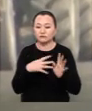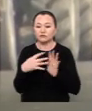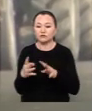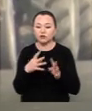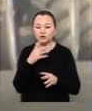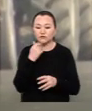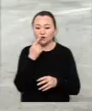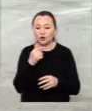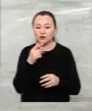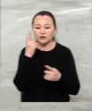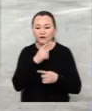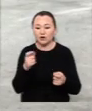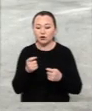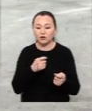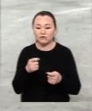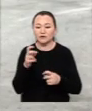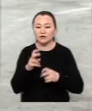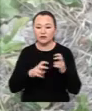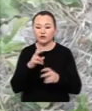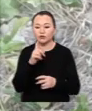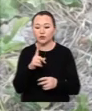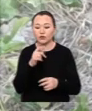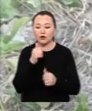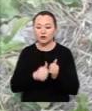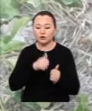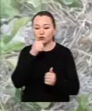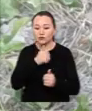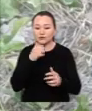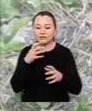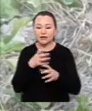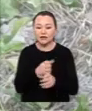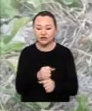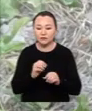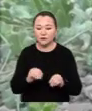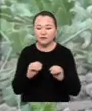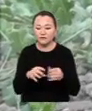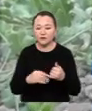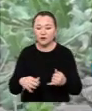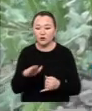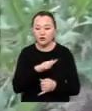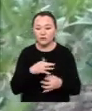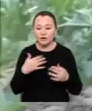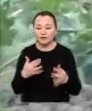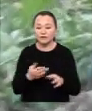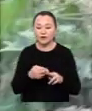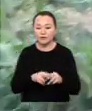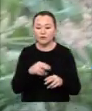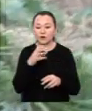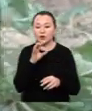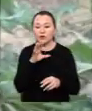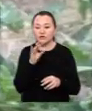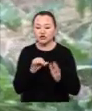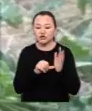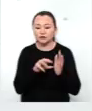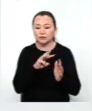сахарной свеклы, заявляют руководители заводов. Однако из года в год в стране сокращаются посевные площади. Потребность в этом овоще составляет